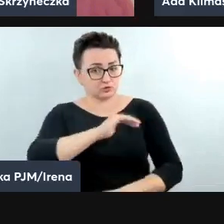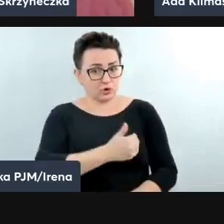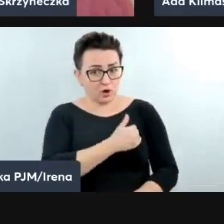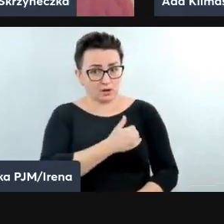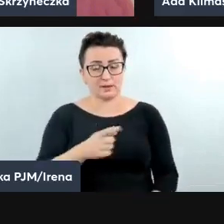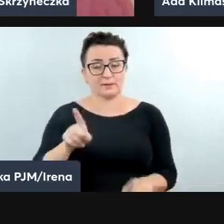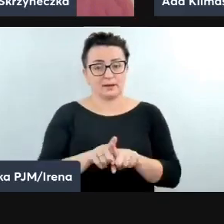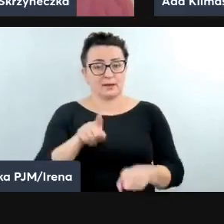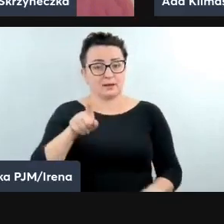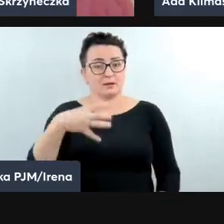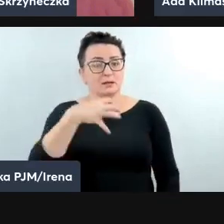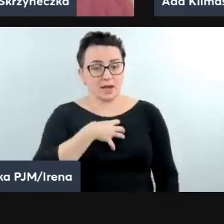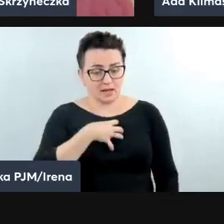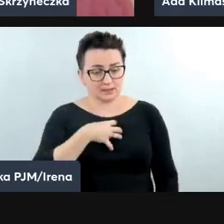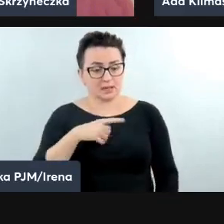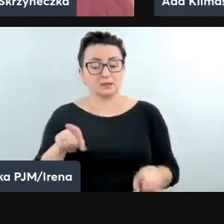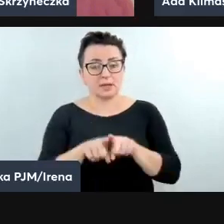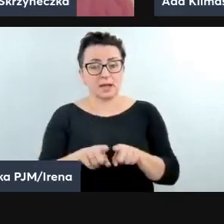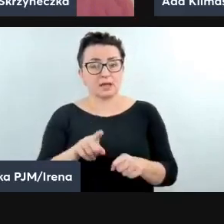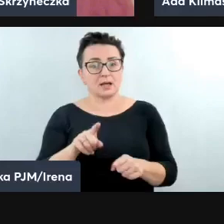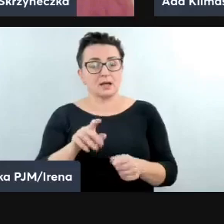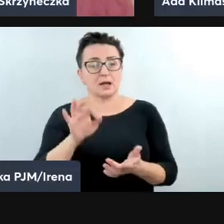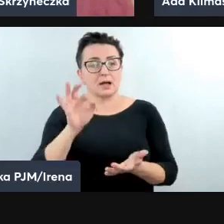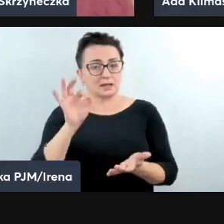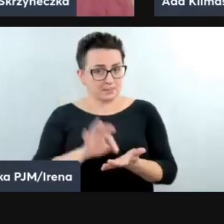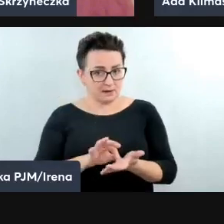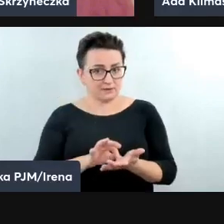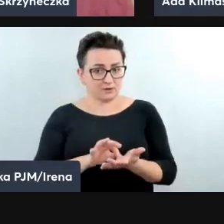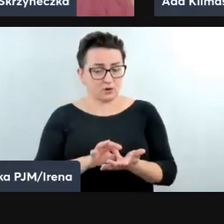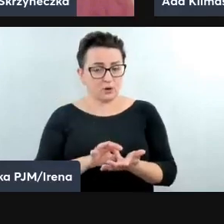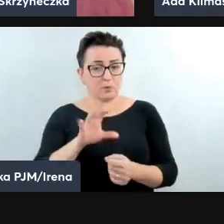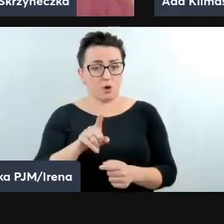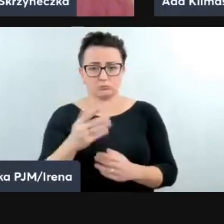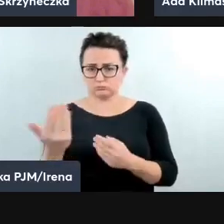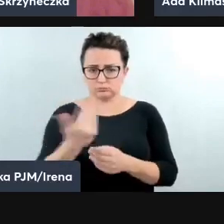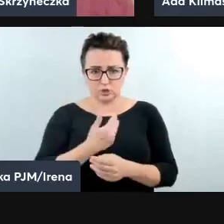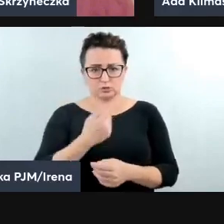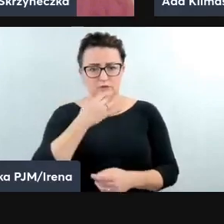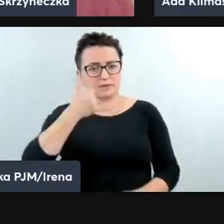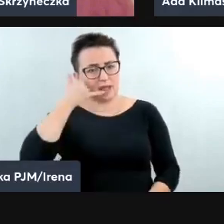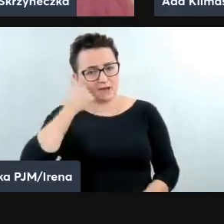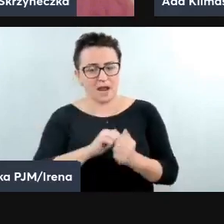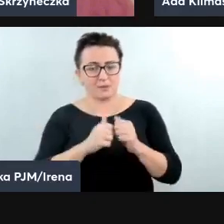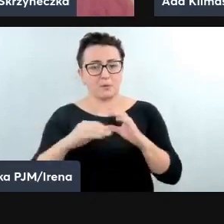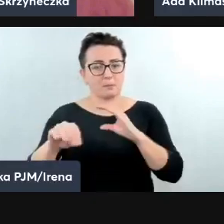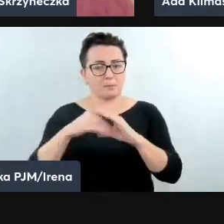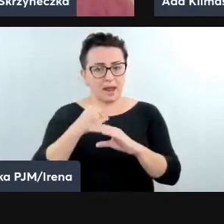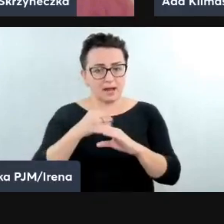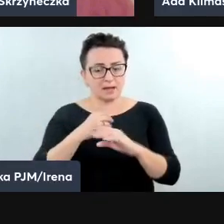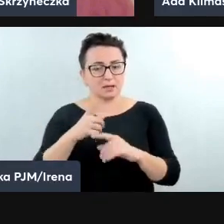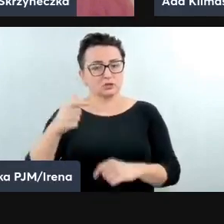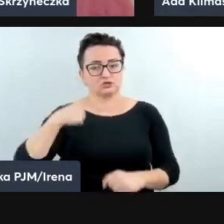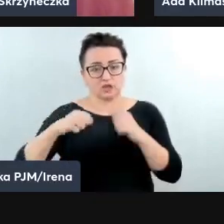bo wprost niektórzy mi też mówią mailowo czy telefonicznie, że czekali, aż się na przykład kuratorzy, kuratorki zmienią po prostu